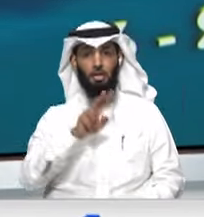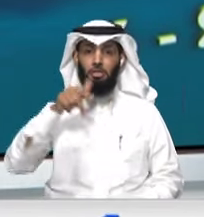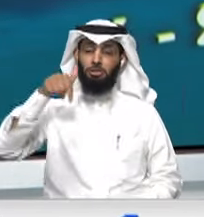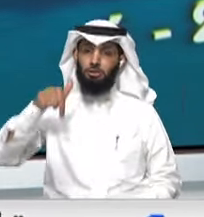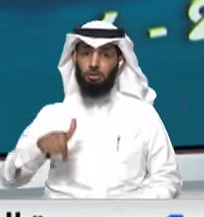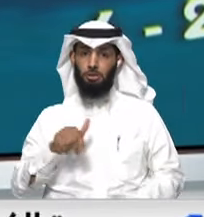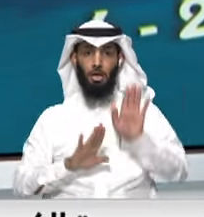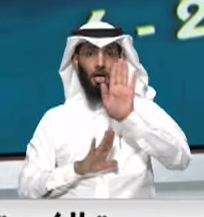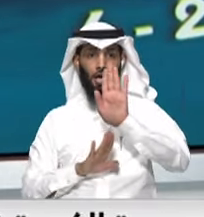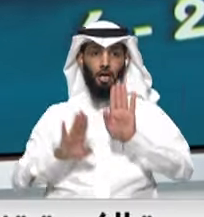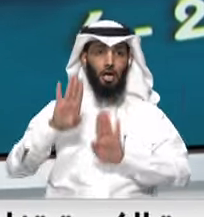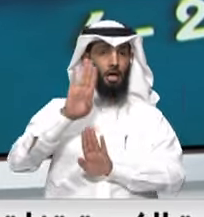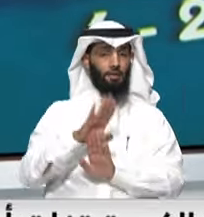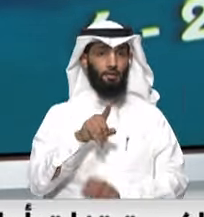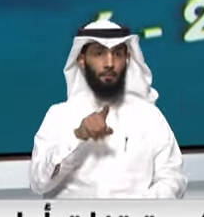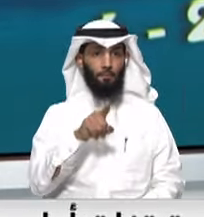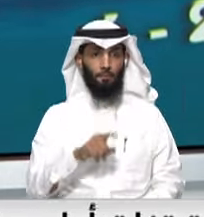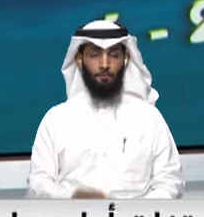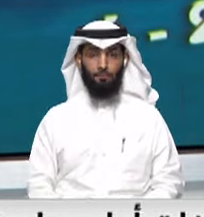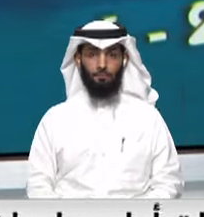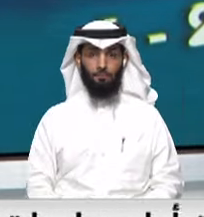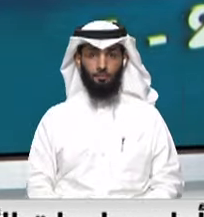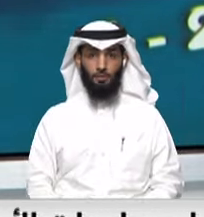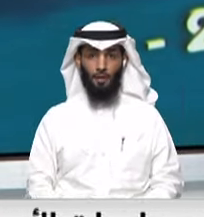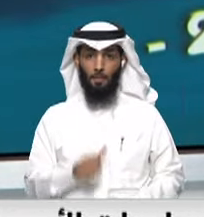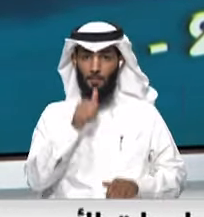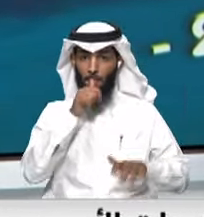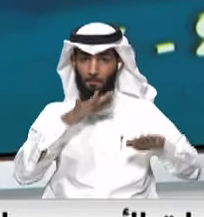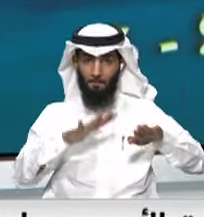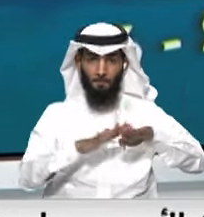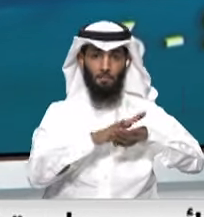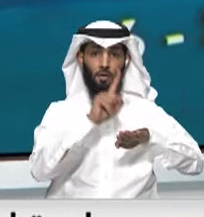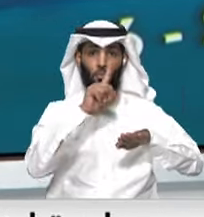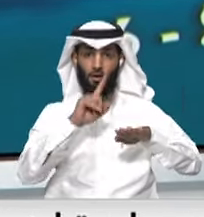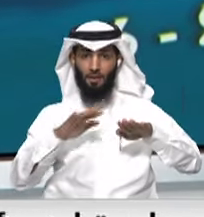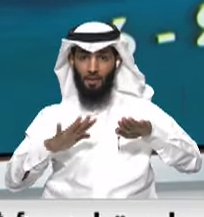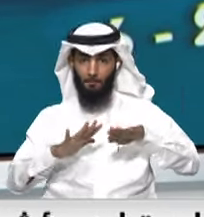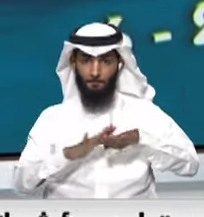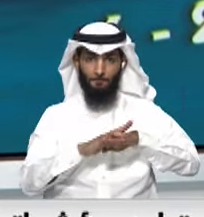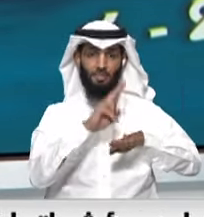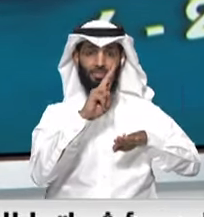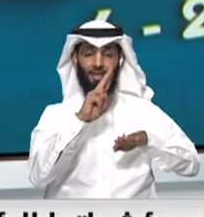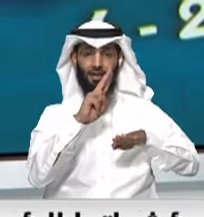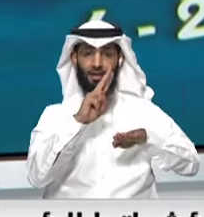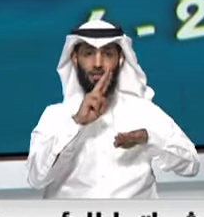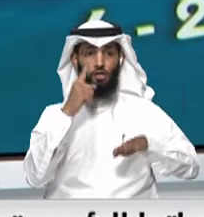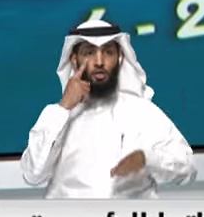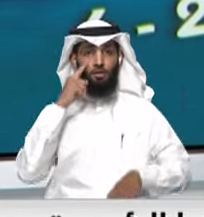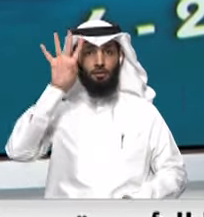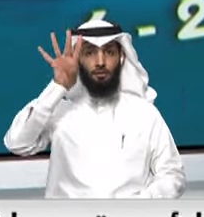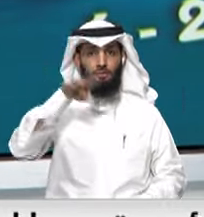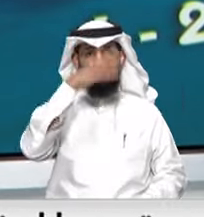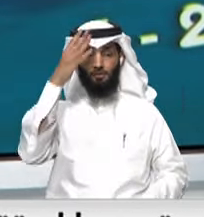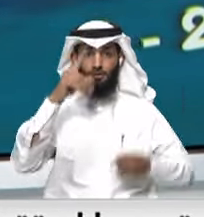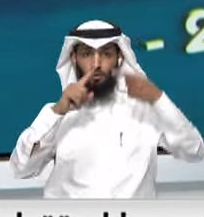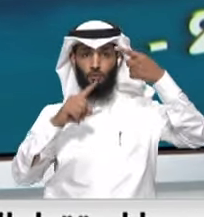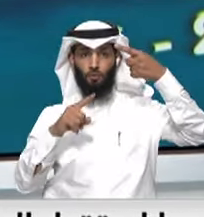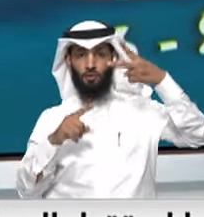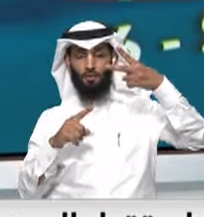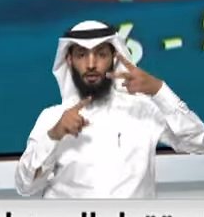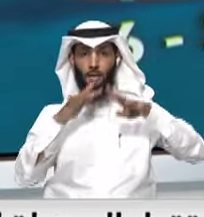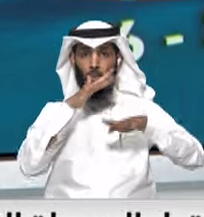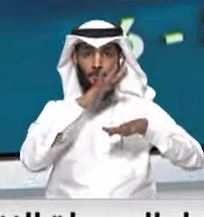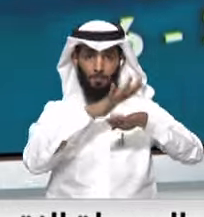والتيارات المائيه بفترات الحمل المد الاول الساعه 328 الفجر المد الثاني الساعه 1 و8 دقائق